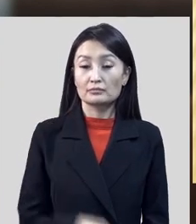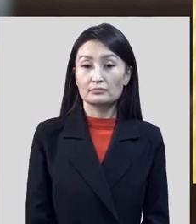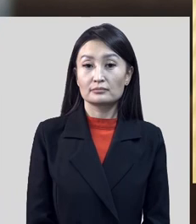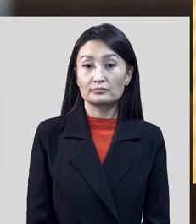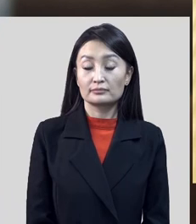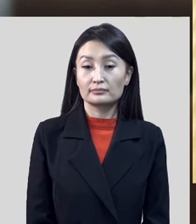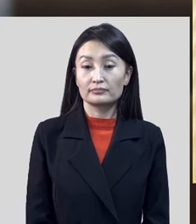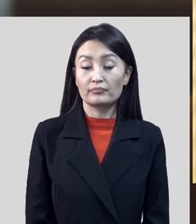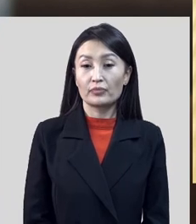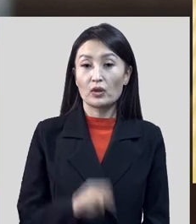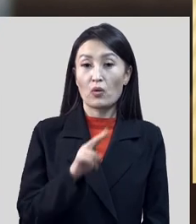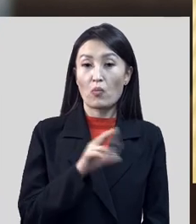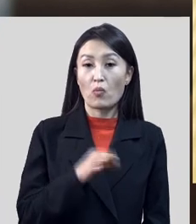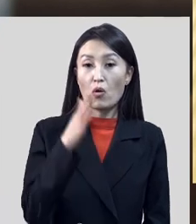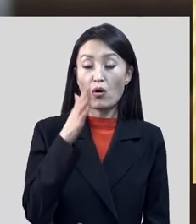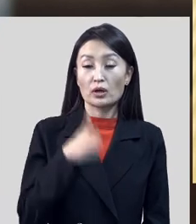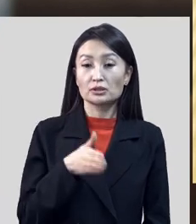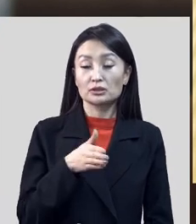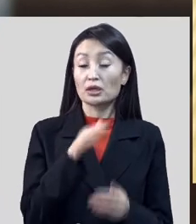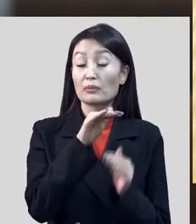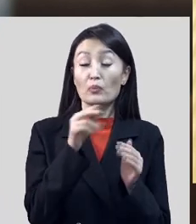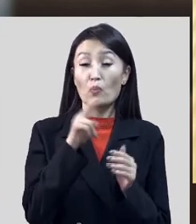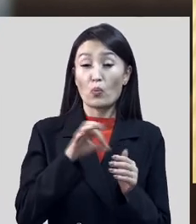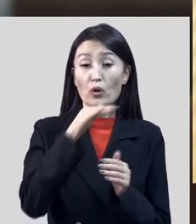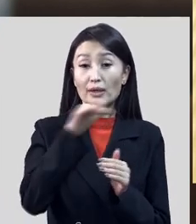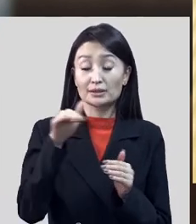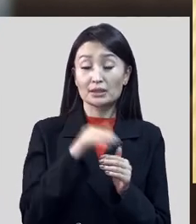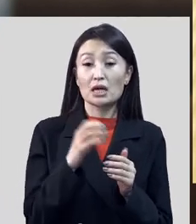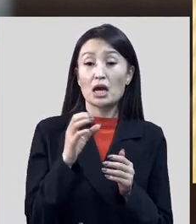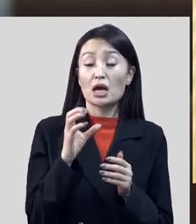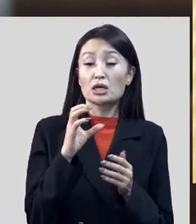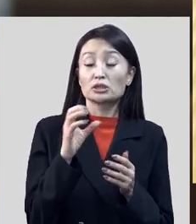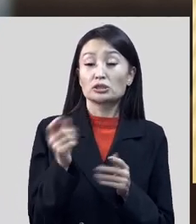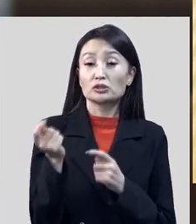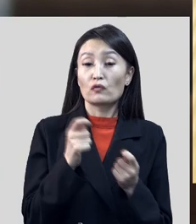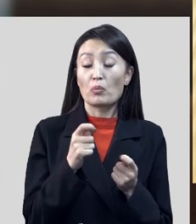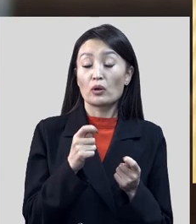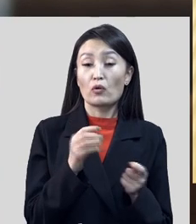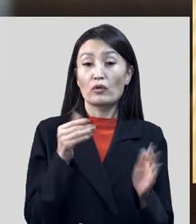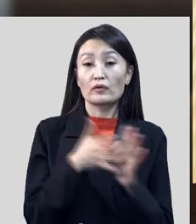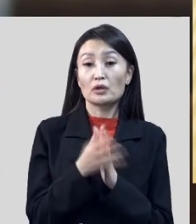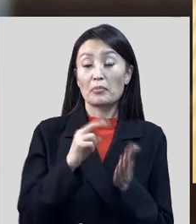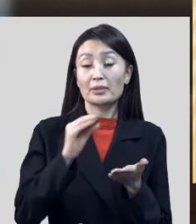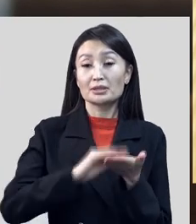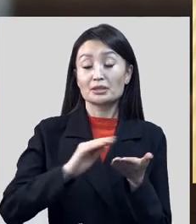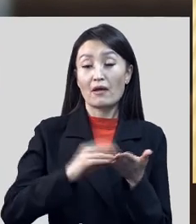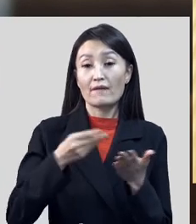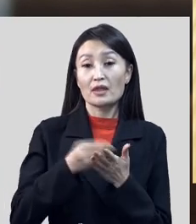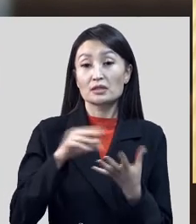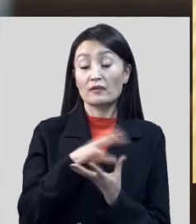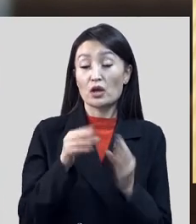по горизонтали пятый вопрос с вот приходов и расходов при составлении финансовых